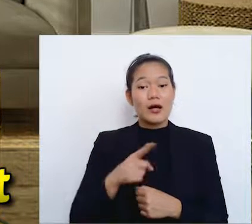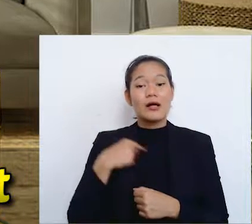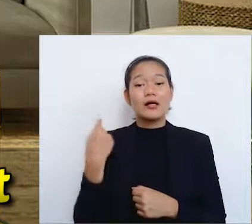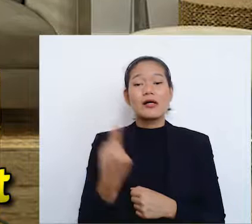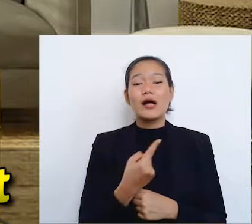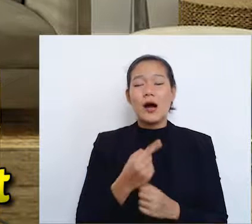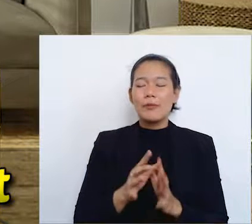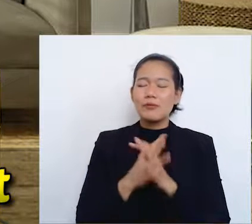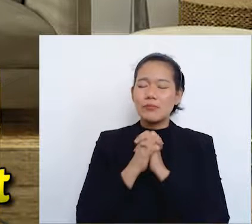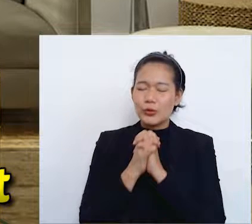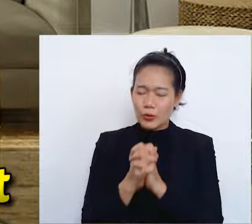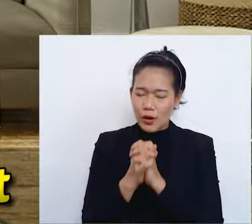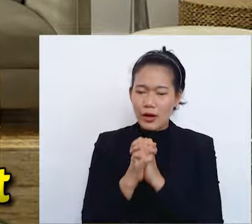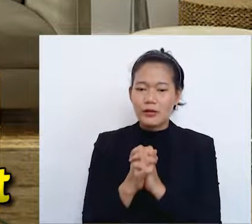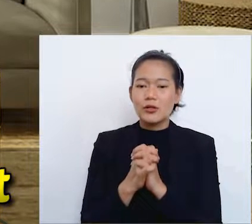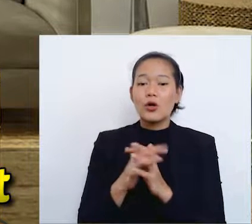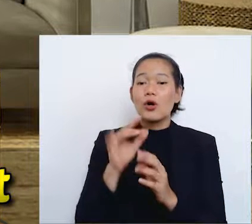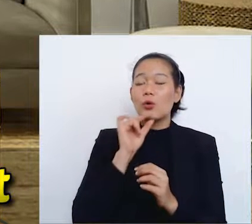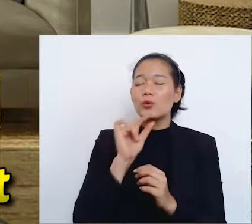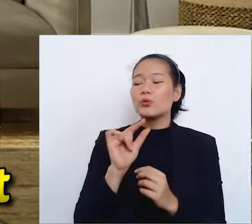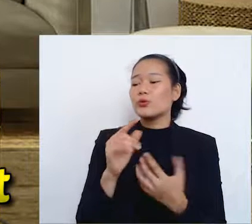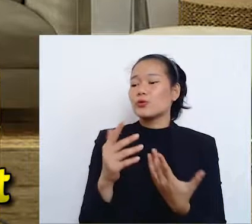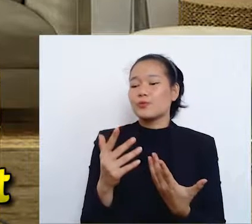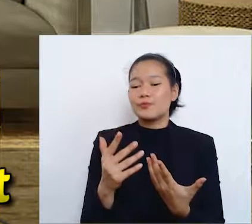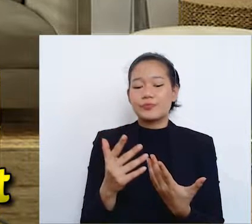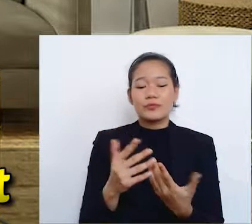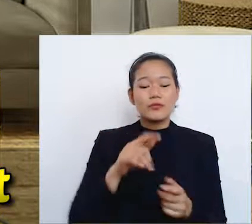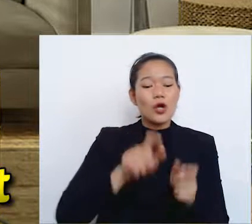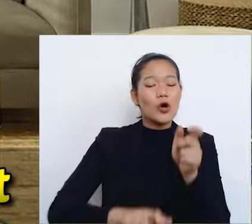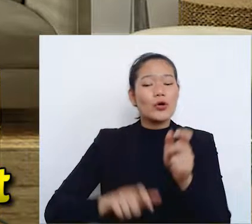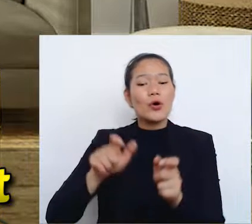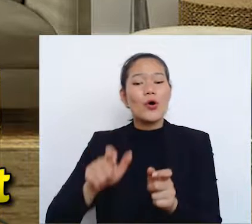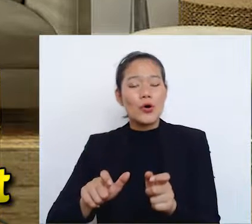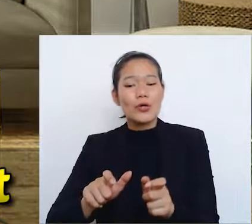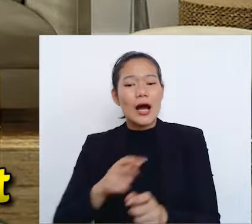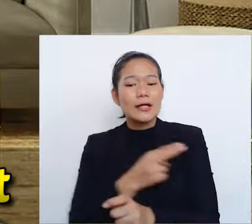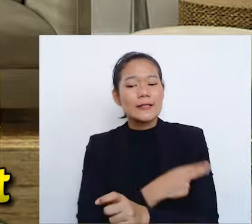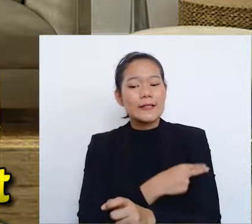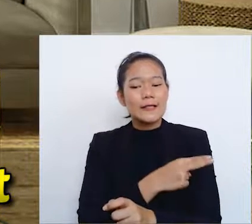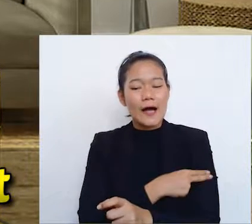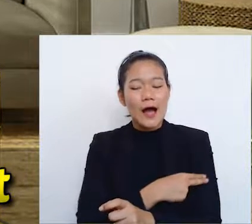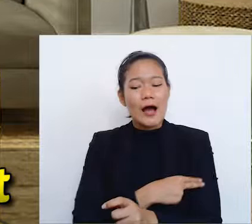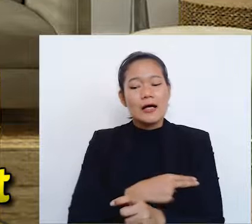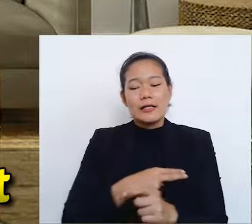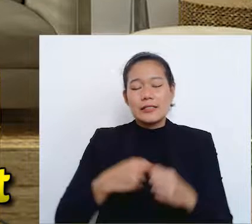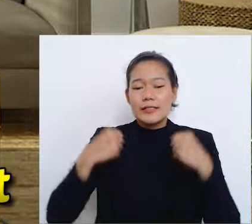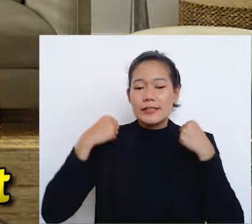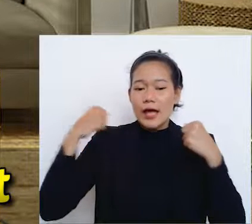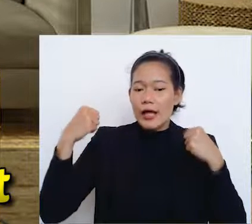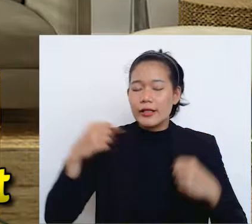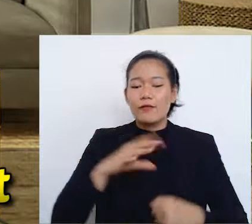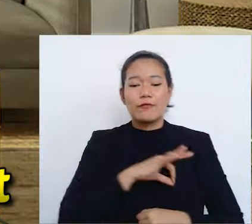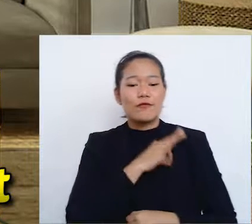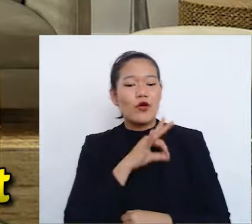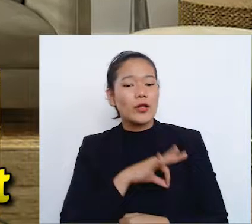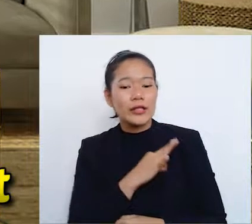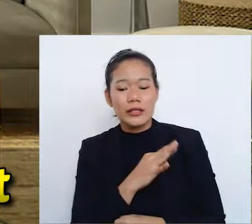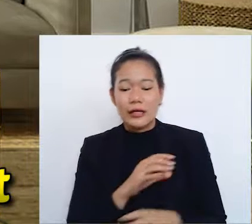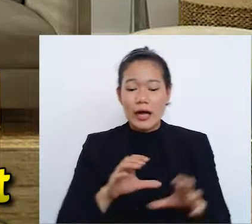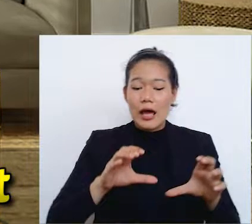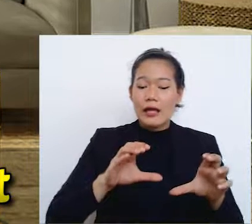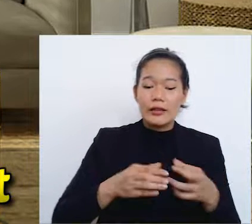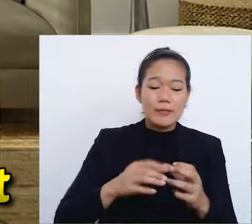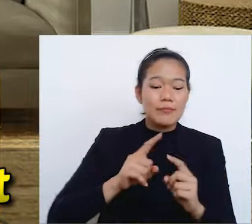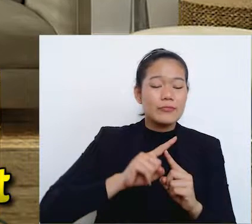ini kami juga rindu berdoa untuk setiap tenaga kesehatan, sukarelawan, dan juga